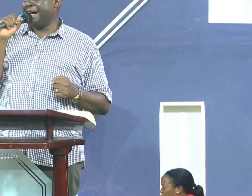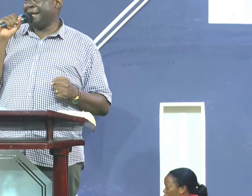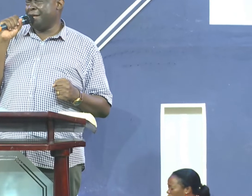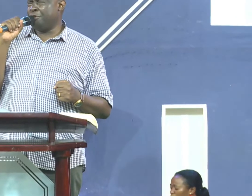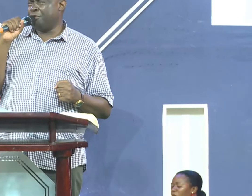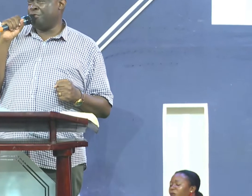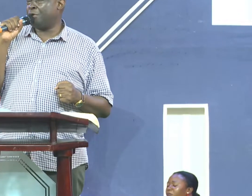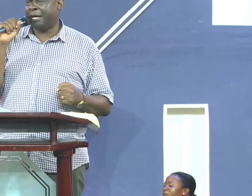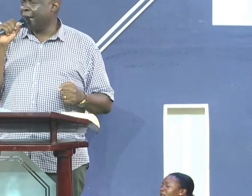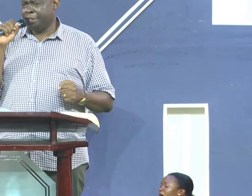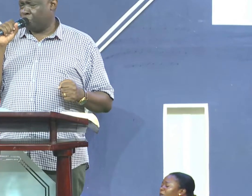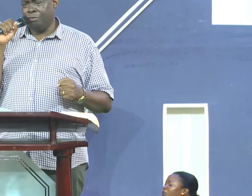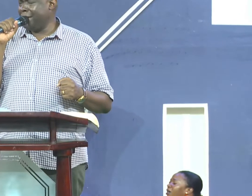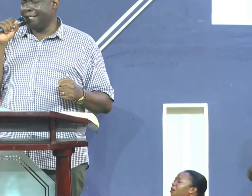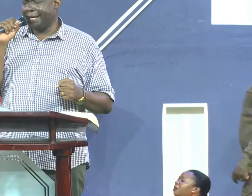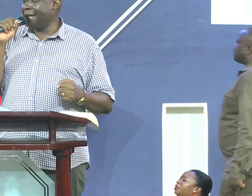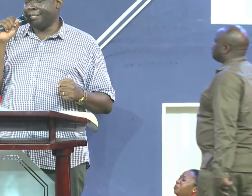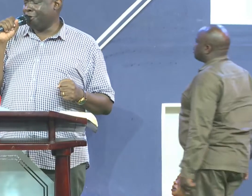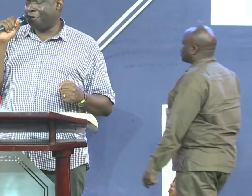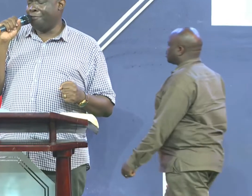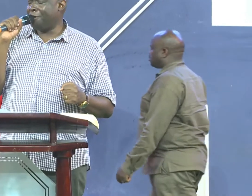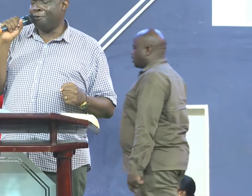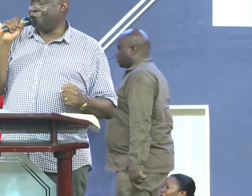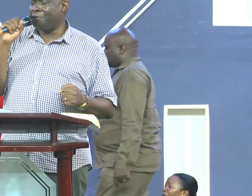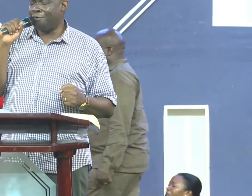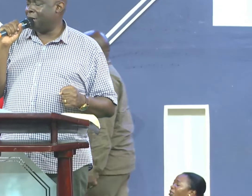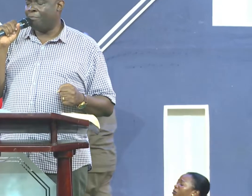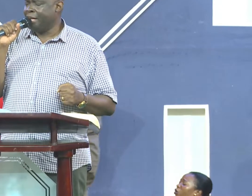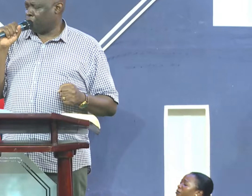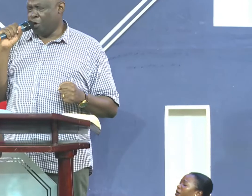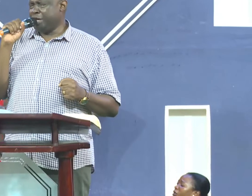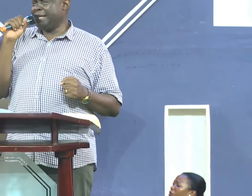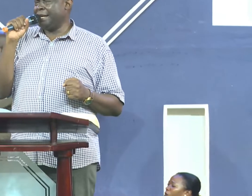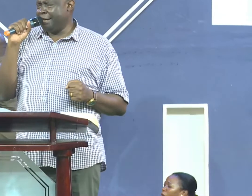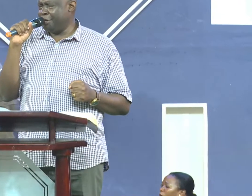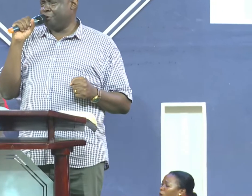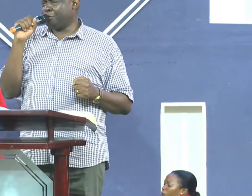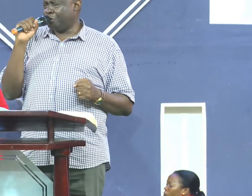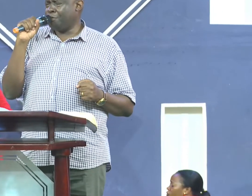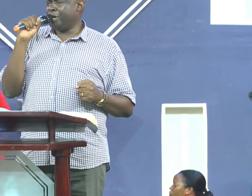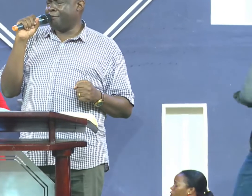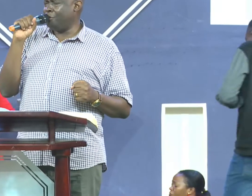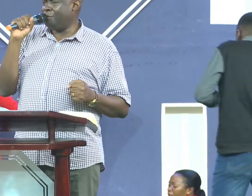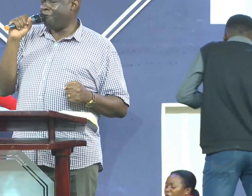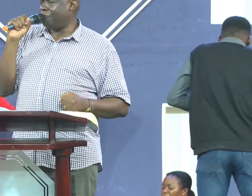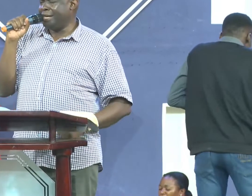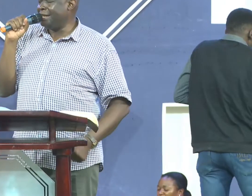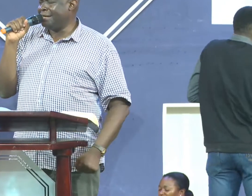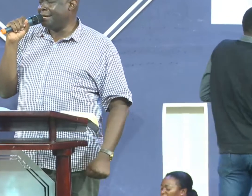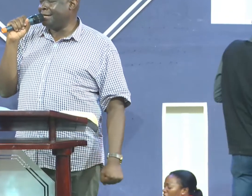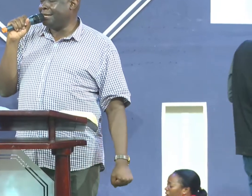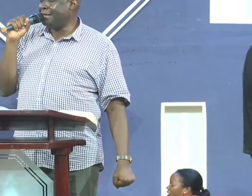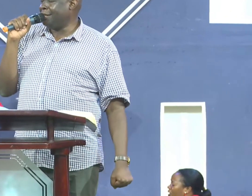ekiro kya leero tubiyita natukomawo twogera n'ebirooto mu bulamu